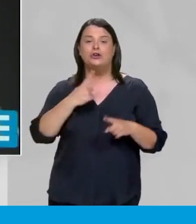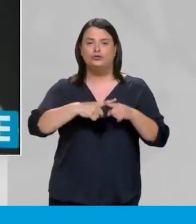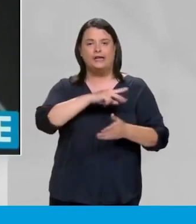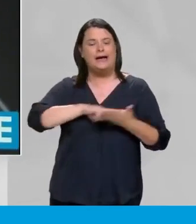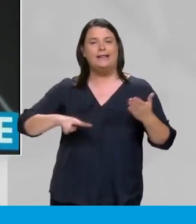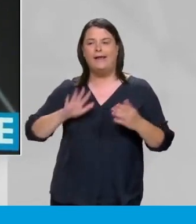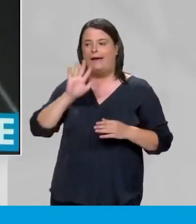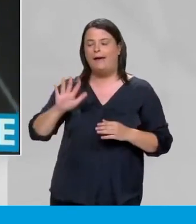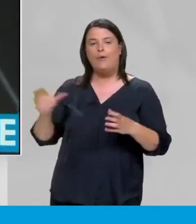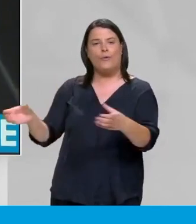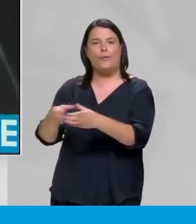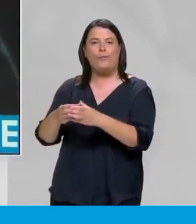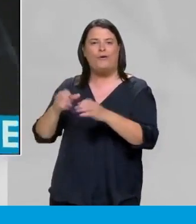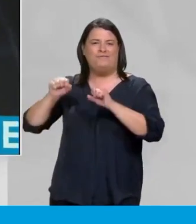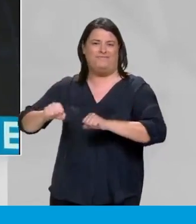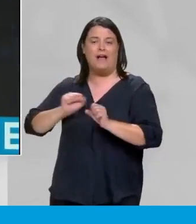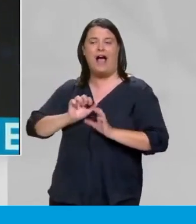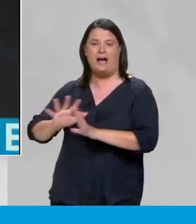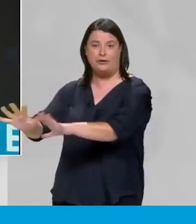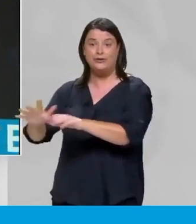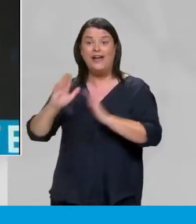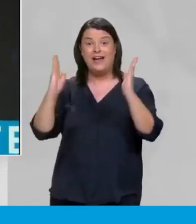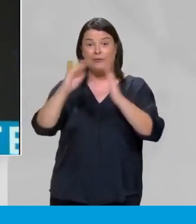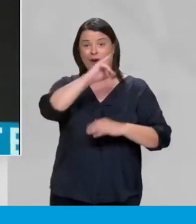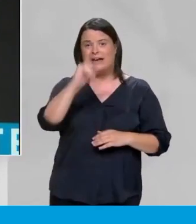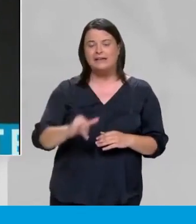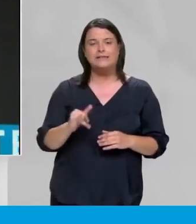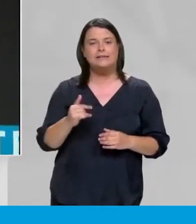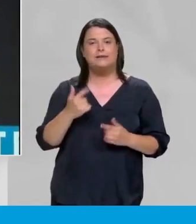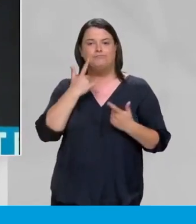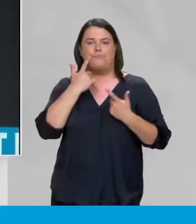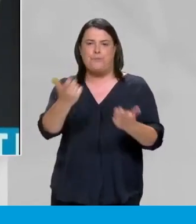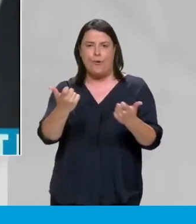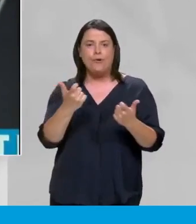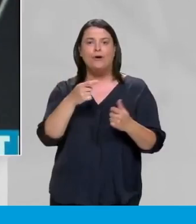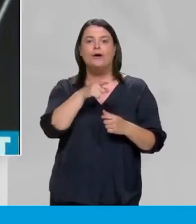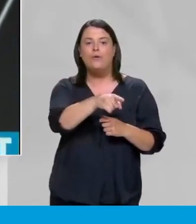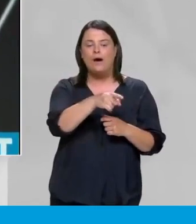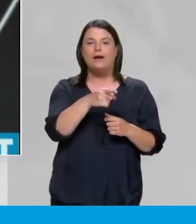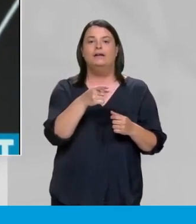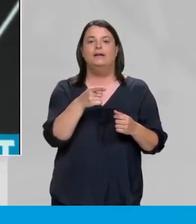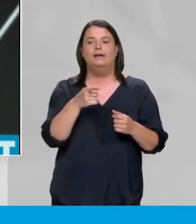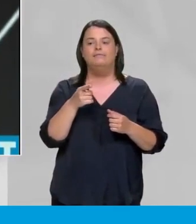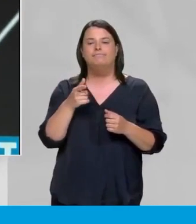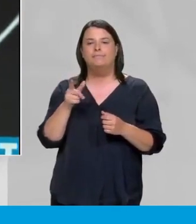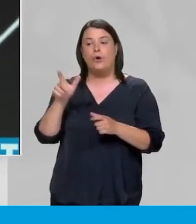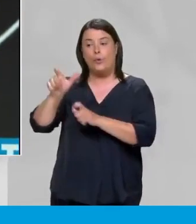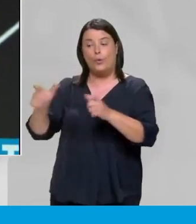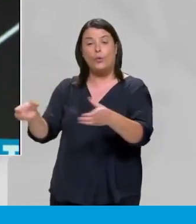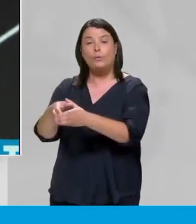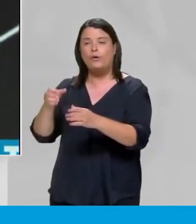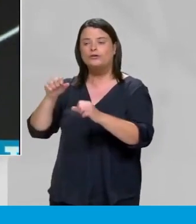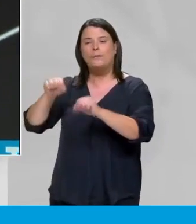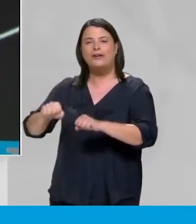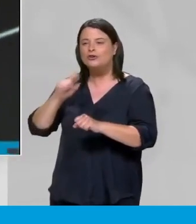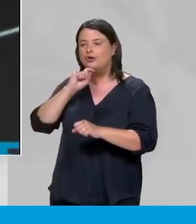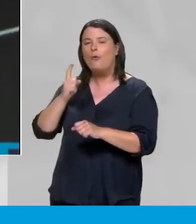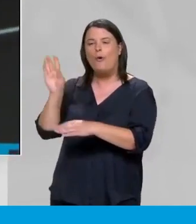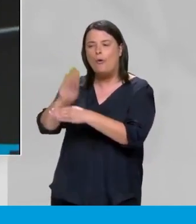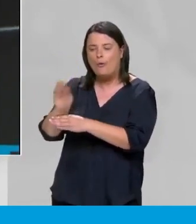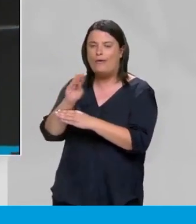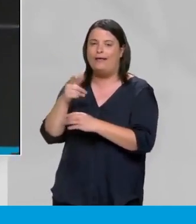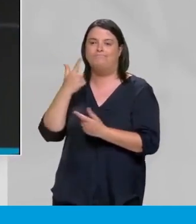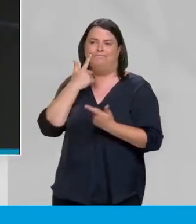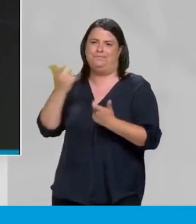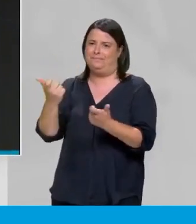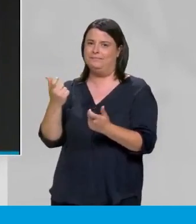de Galiza. Esta crise amosounos as deficiencias que ten o trato aos nosos maiores e a necesidade de